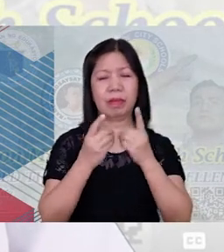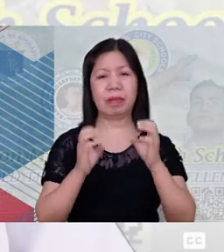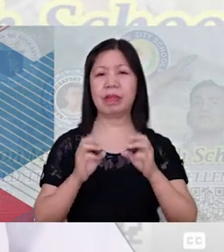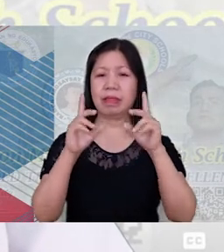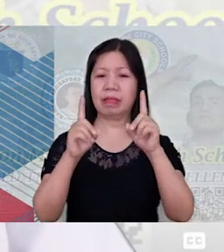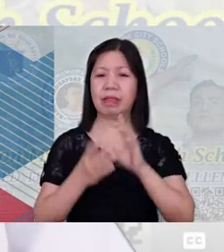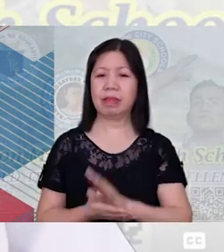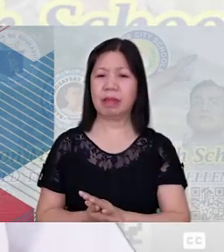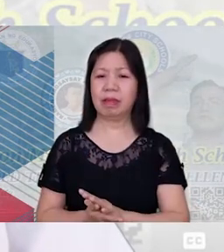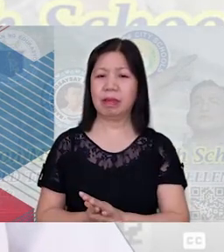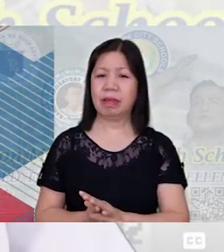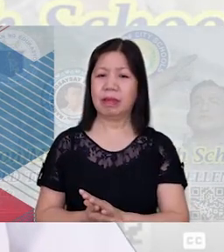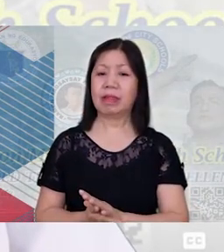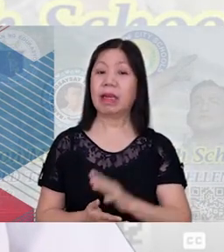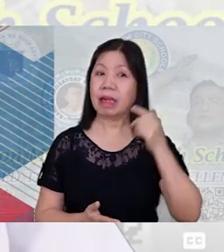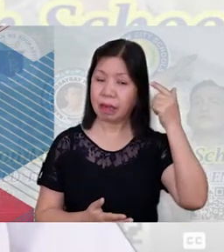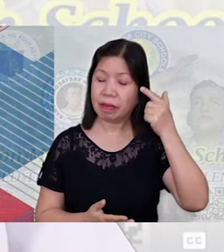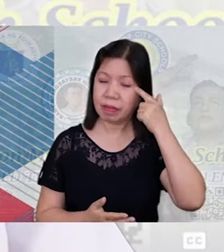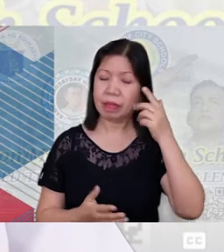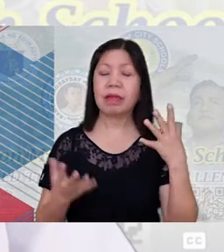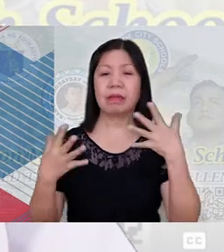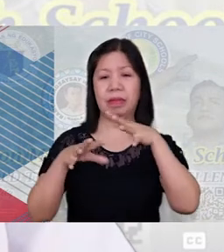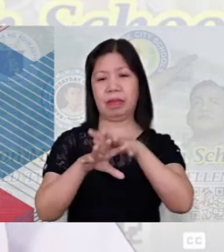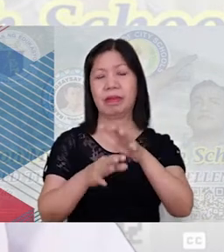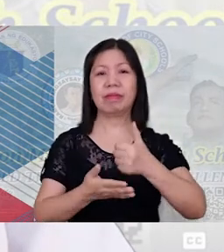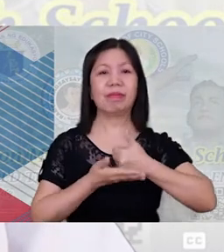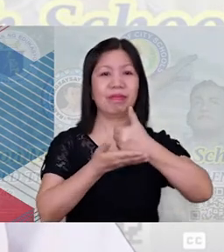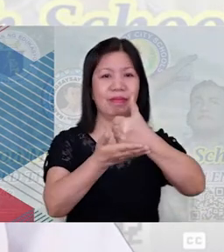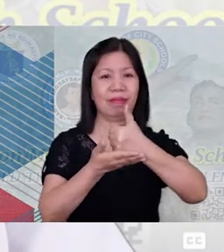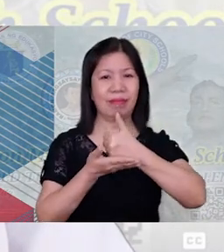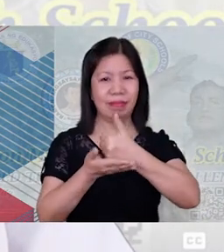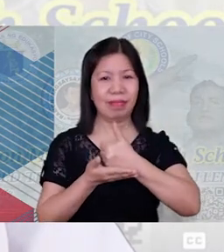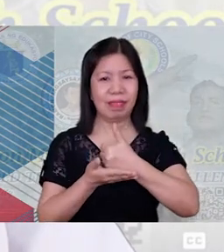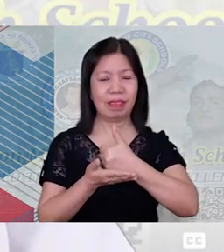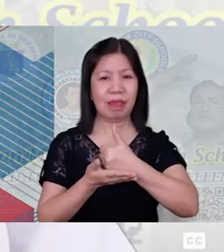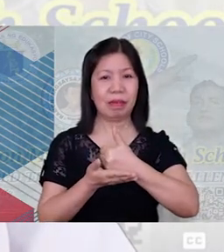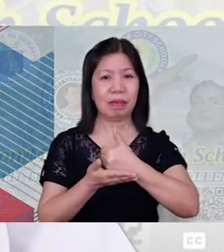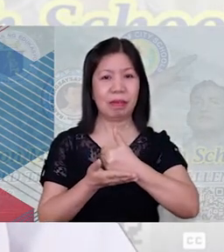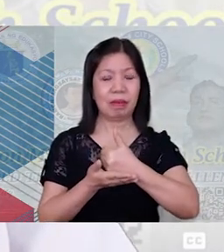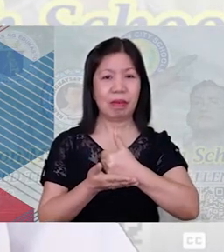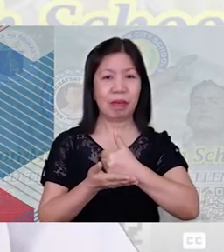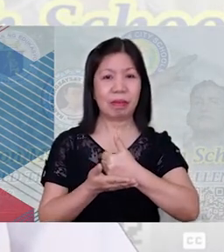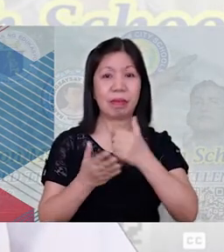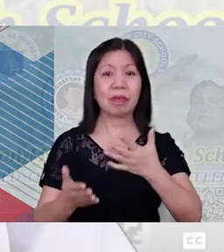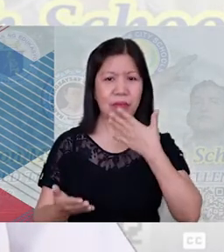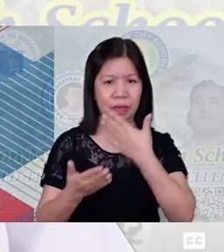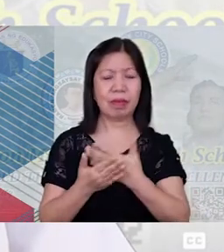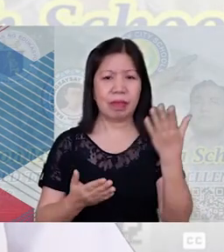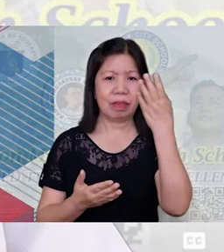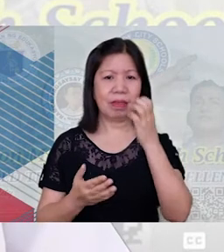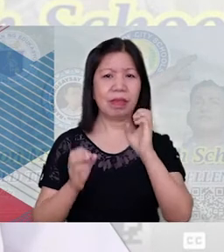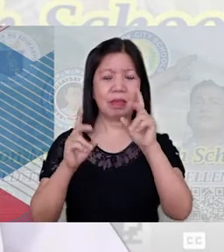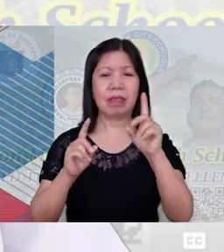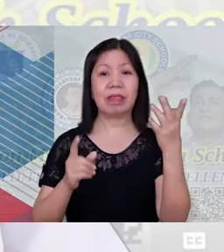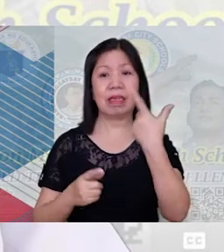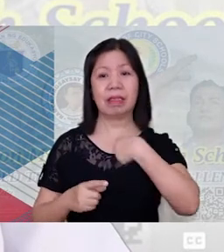ng edukasyon at mga lokal na pamahalaan ay magkatuwang at magkaagapay sa pagpapataas ng kalidad ng edukasyon